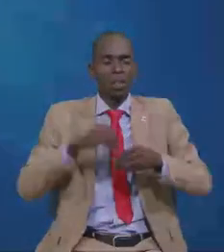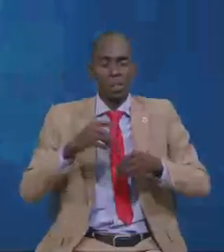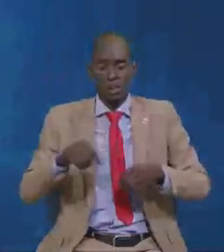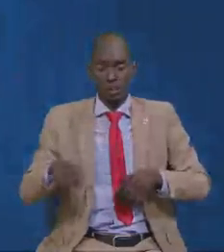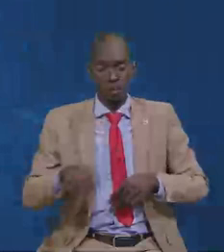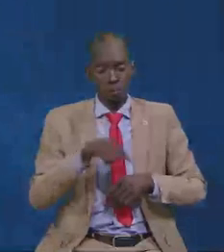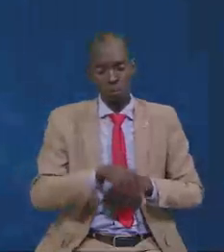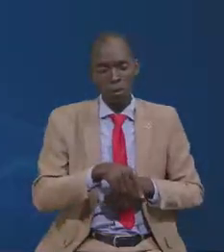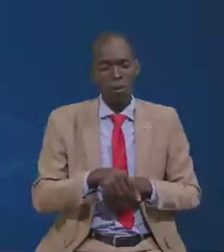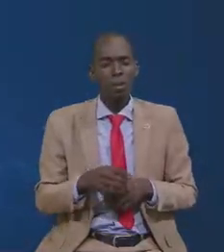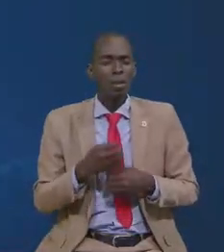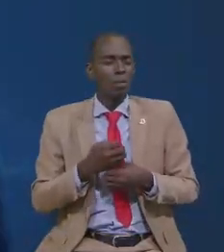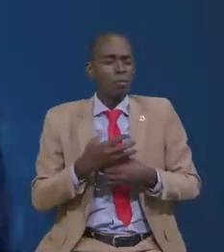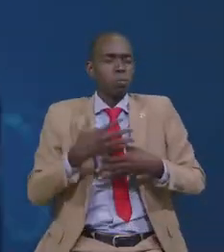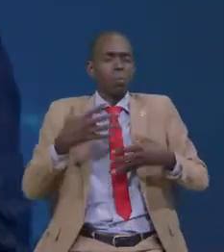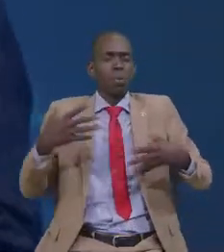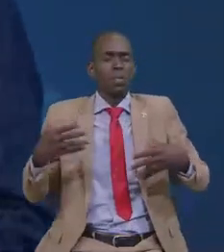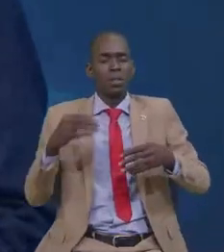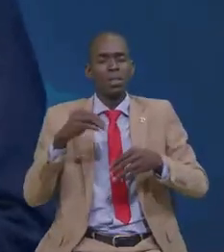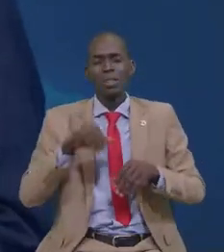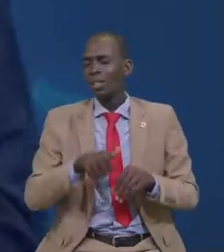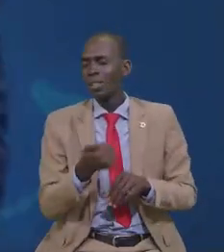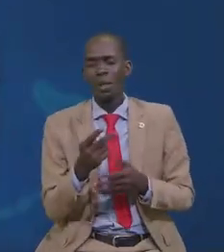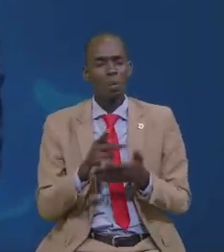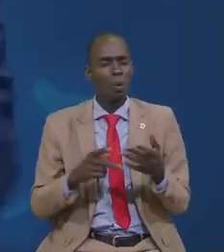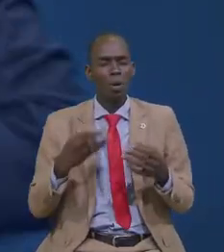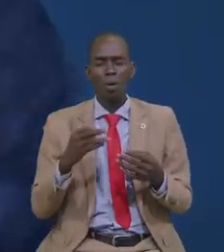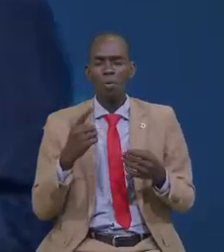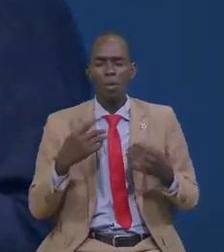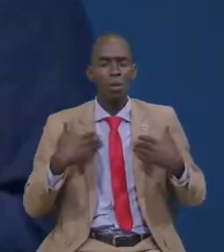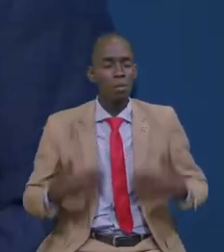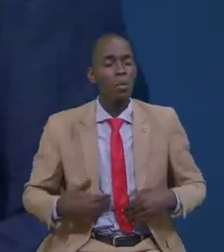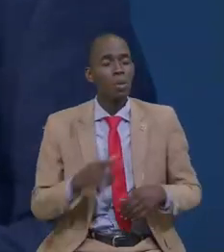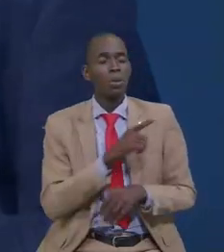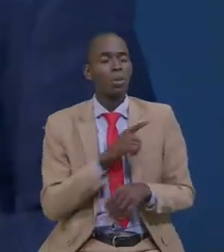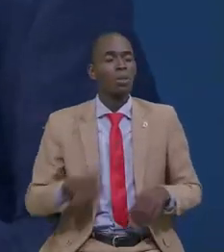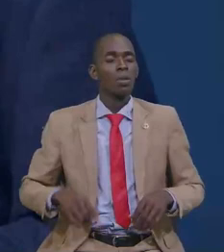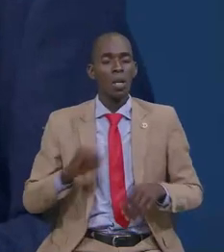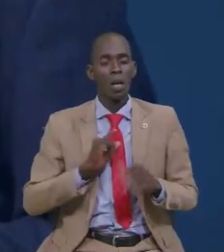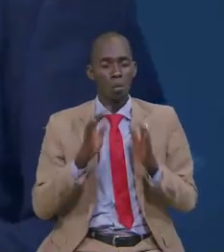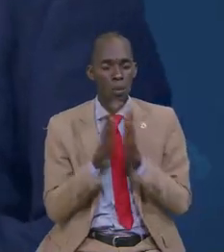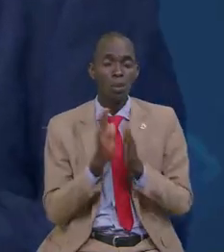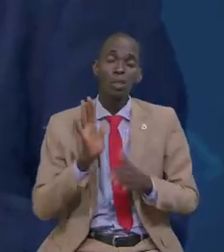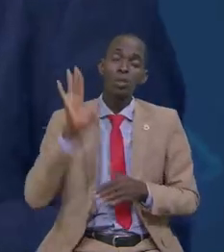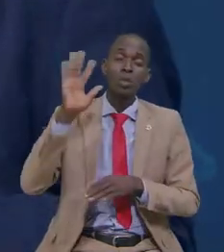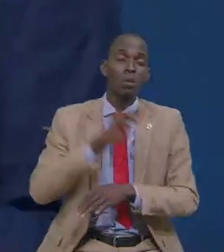tumeur dans le ventre, toute forme de tumeur d'enflement comme